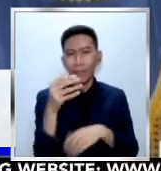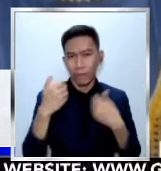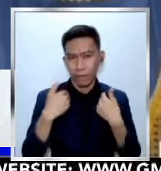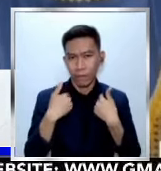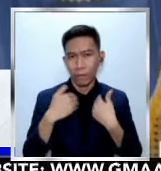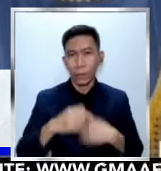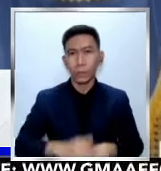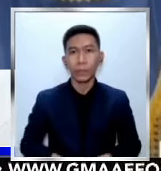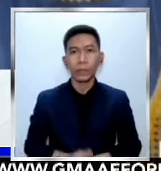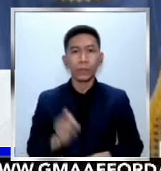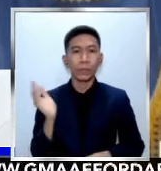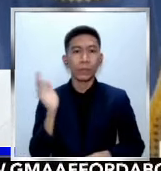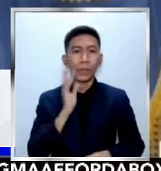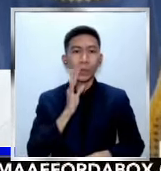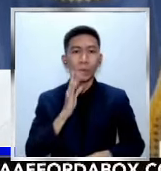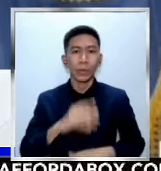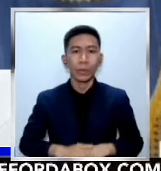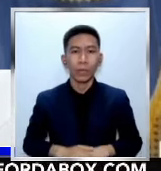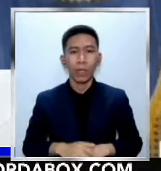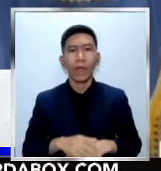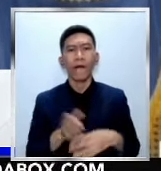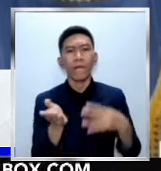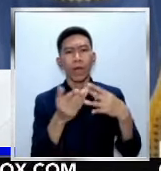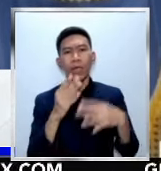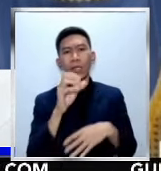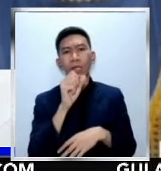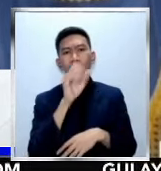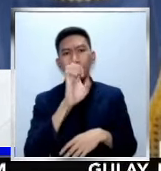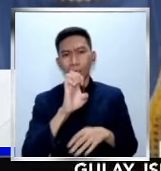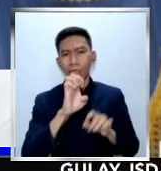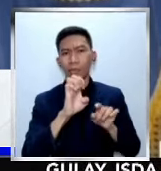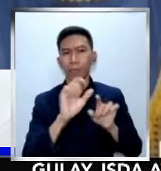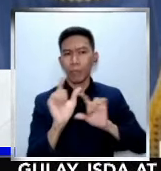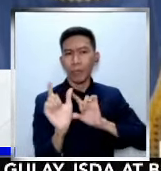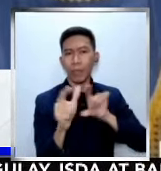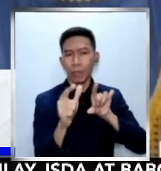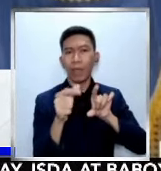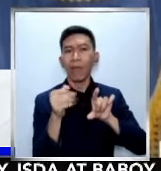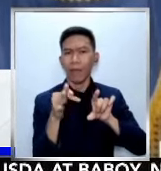to go. Stop using this issue in aid of